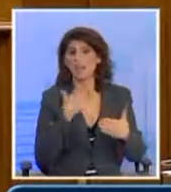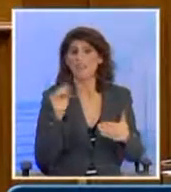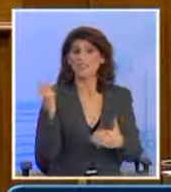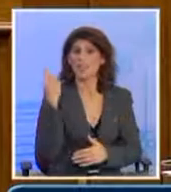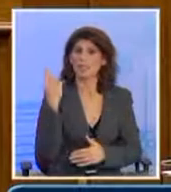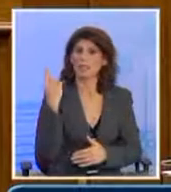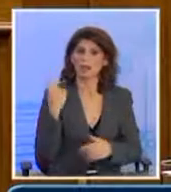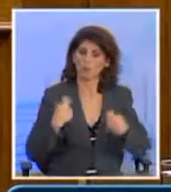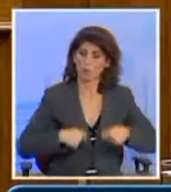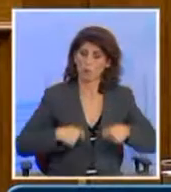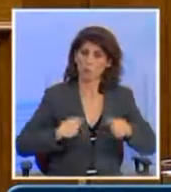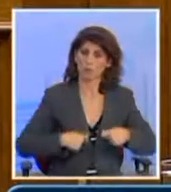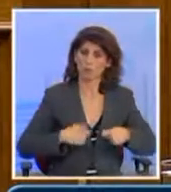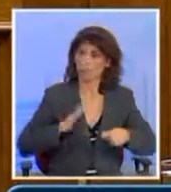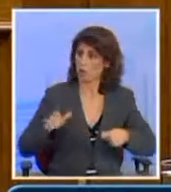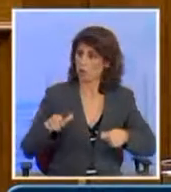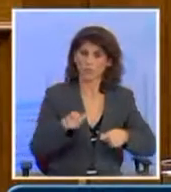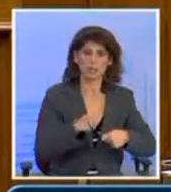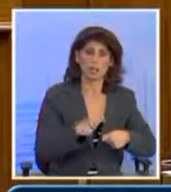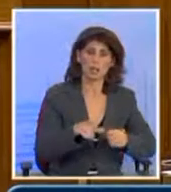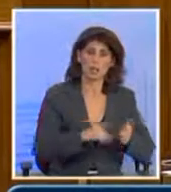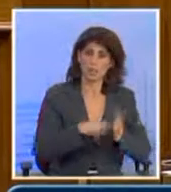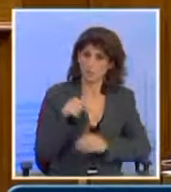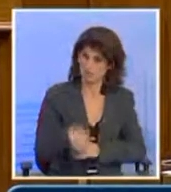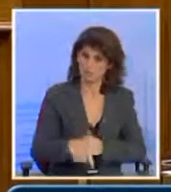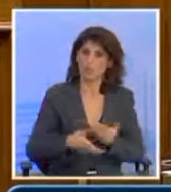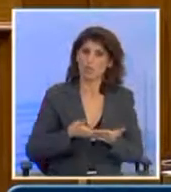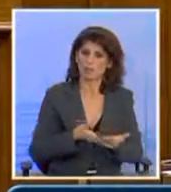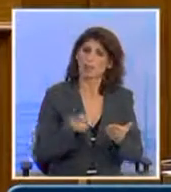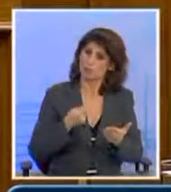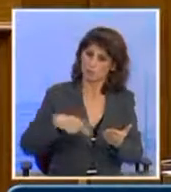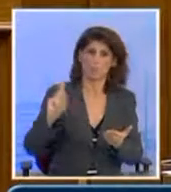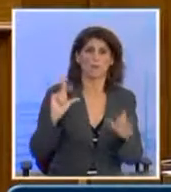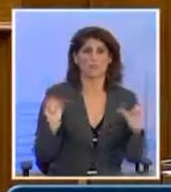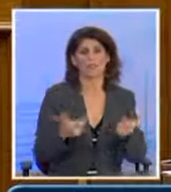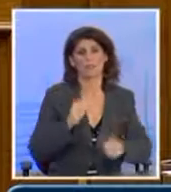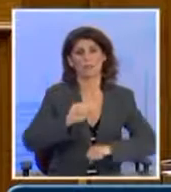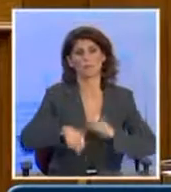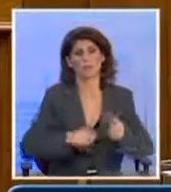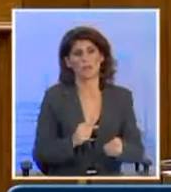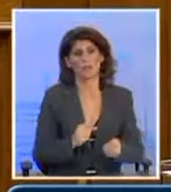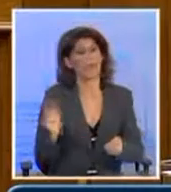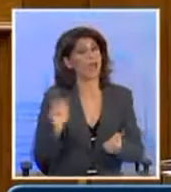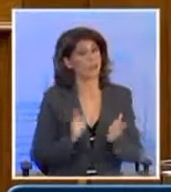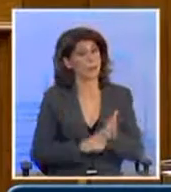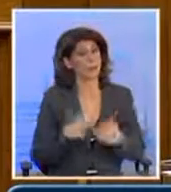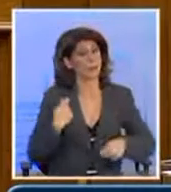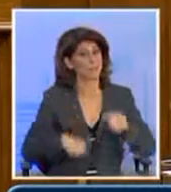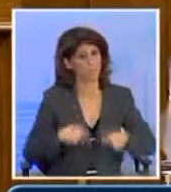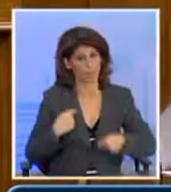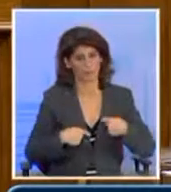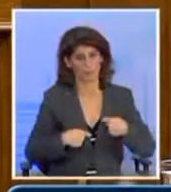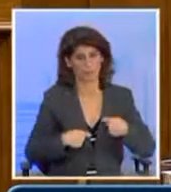είναι εύποροι συμπολίτες μας, οι οποίοι πρέπει σήμερα να συμβάλλουν πιο πολύ στην εθνική προσπάθεια. Δεν θα πρέπει να